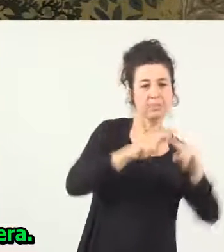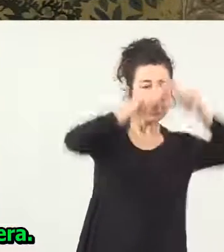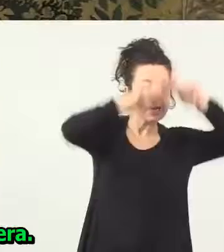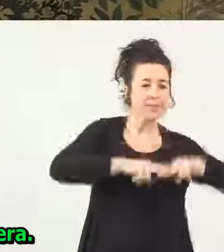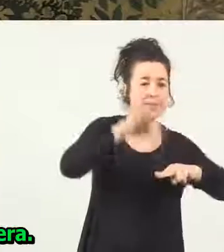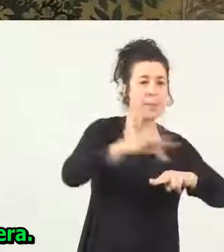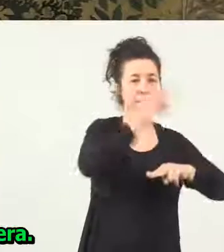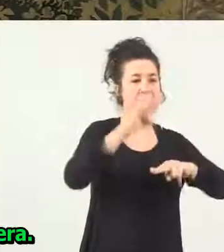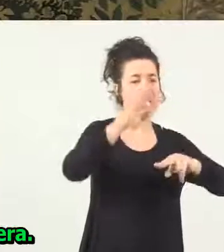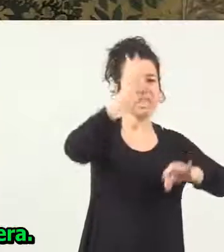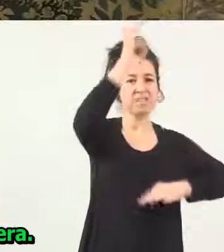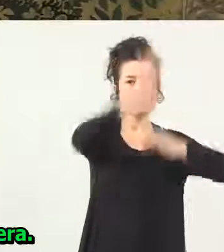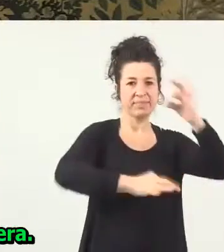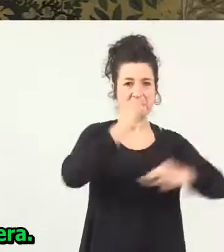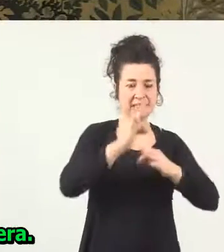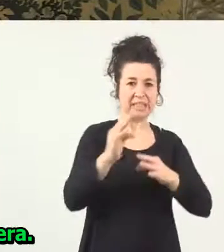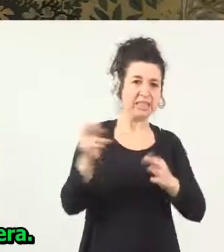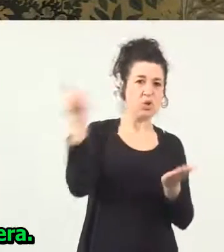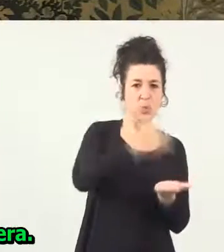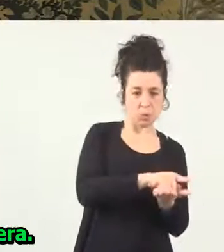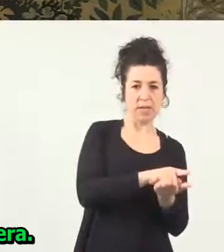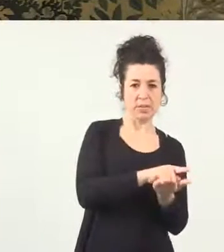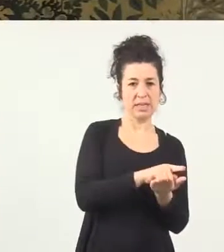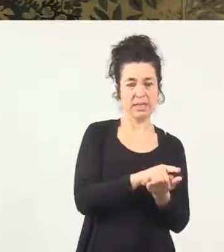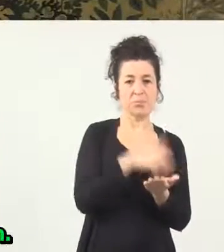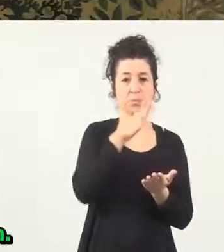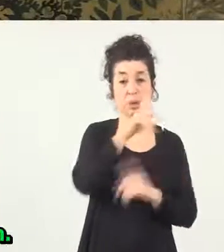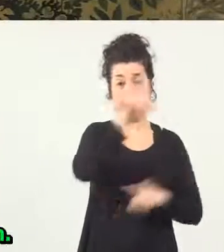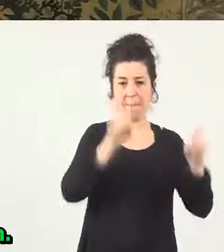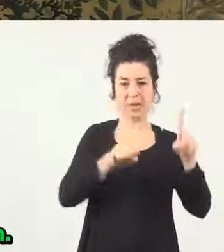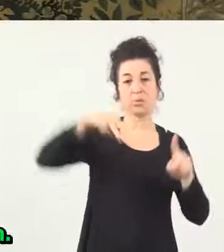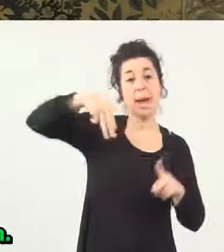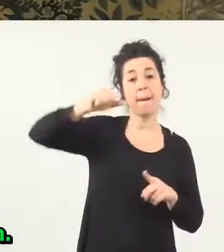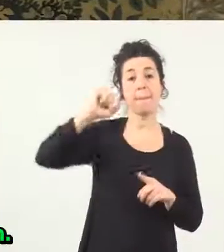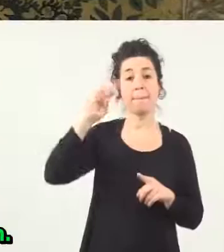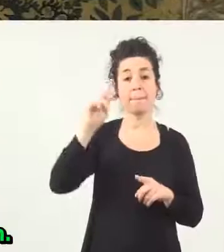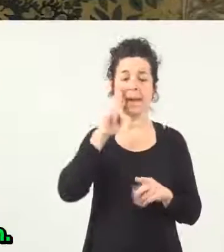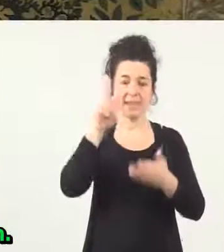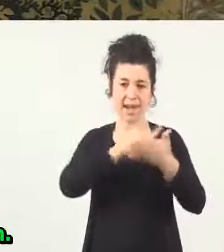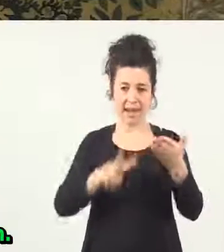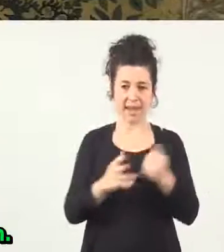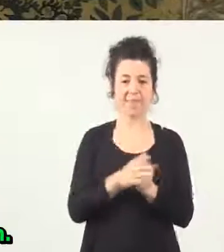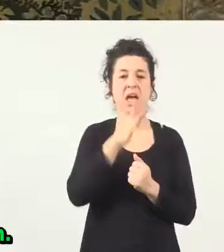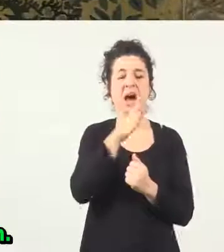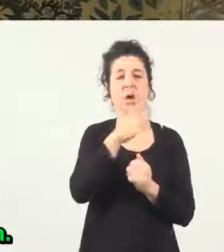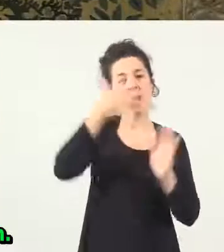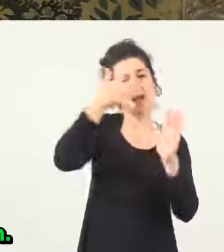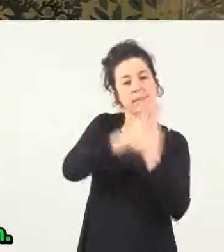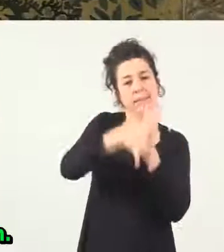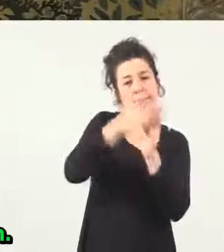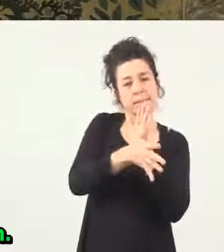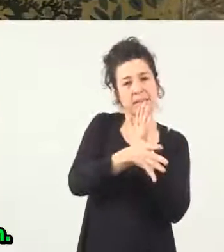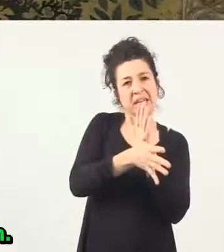ari dan galdera hori zen Maiderrek irakurtzen zuen, ezta? Bueno, eta hemen aipatuko ditut niretzako